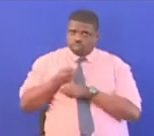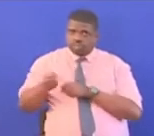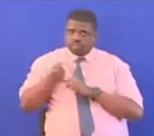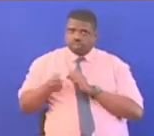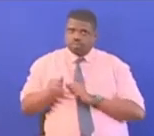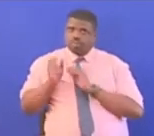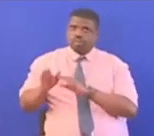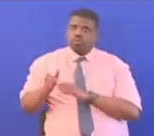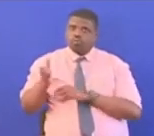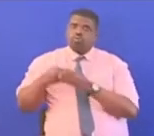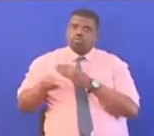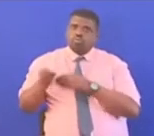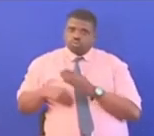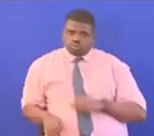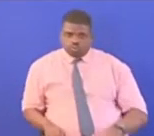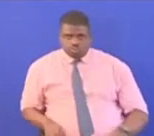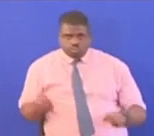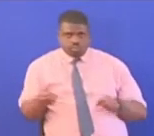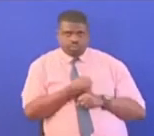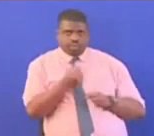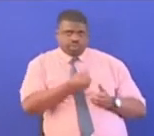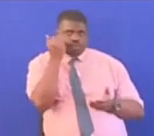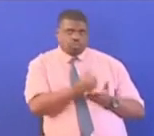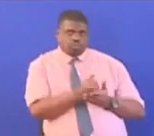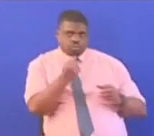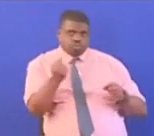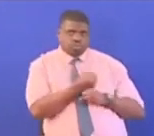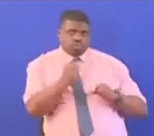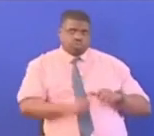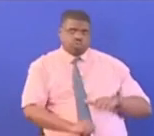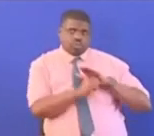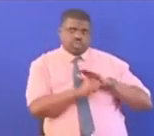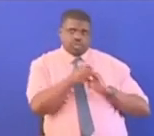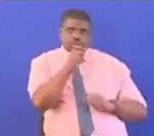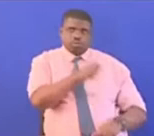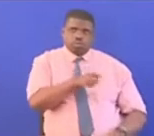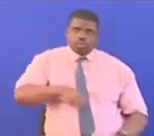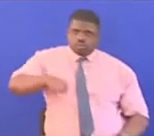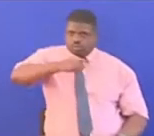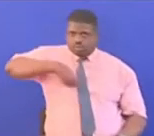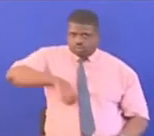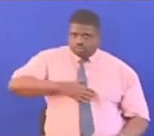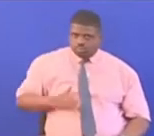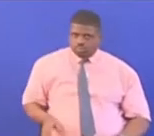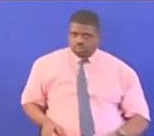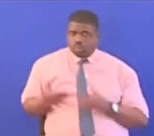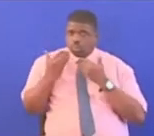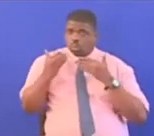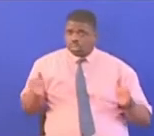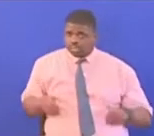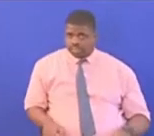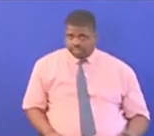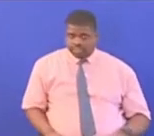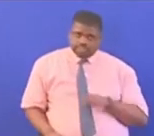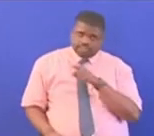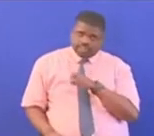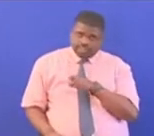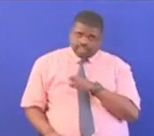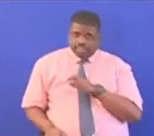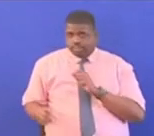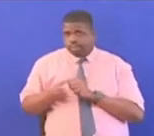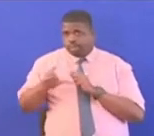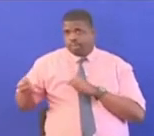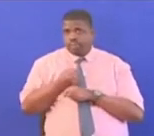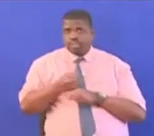uchumi, tutakuwa tunafanya maamuzi ya kushughulikia ustawi wa watu wetu. Ni dhahiri basi kwamba haya